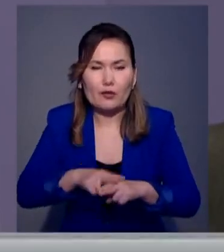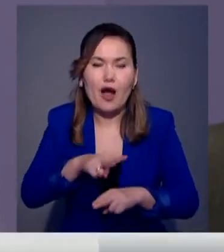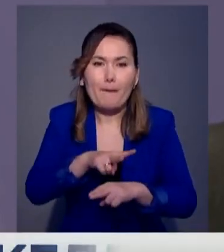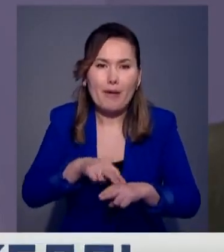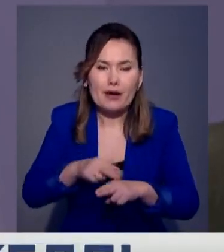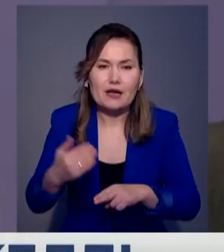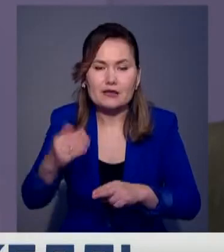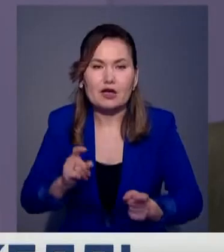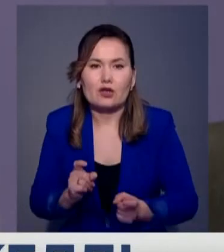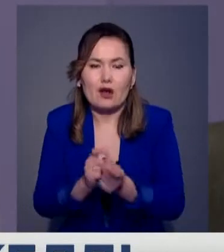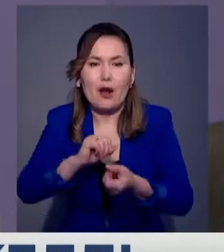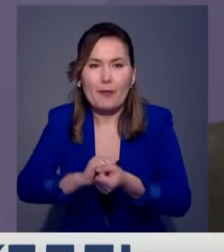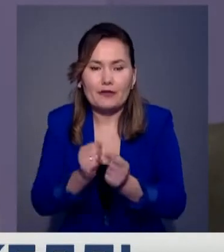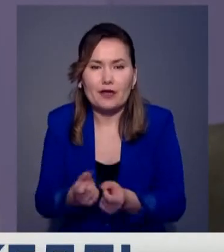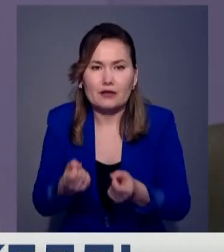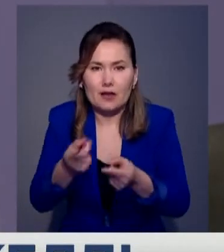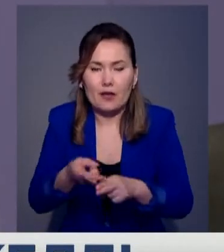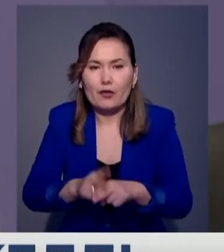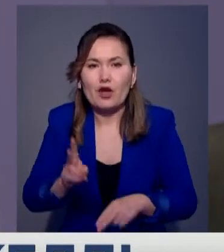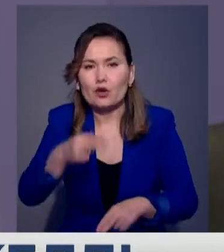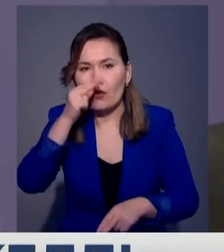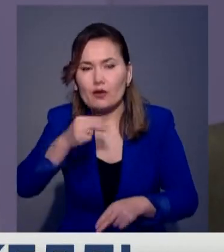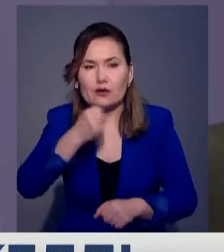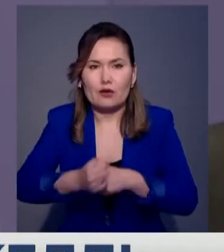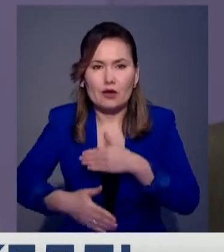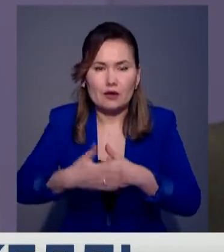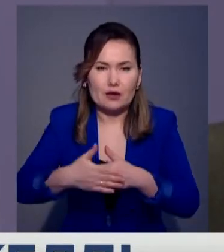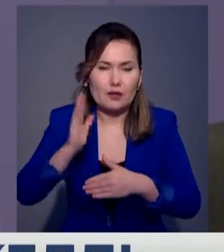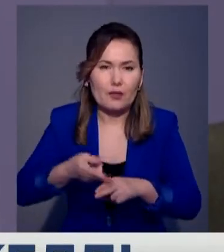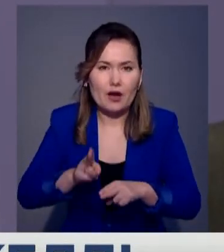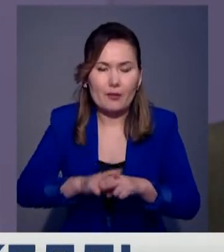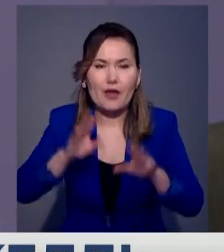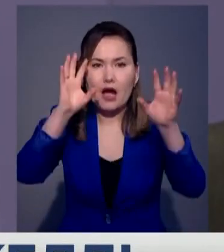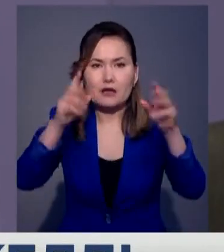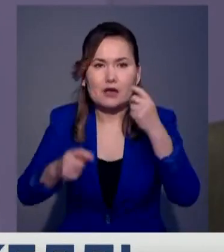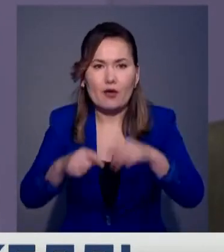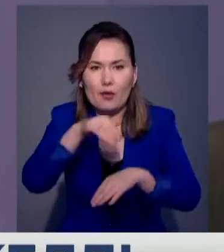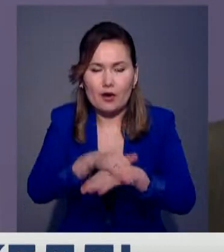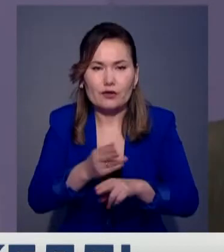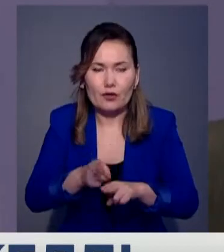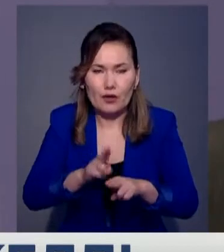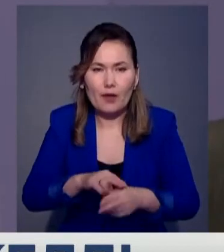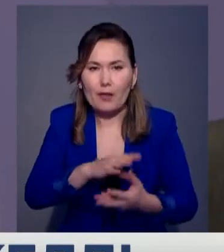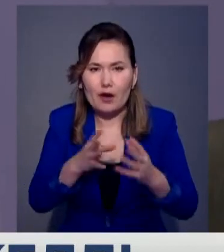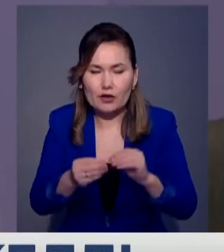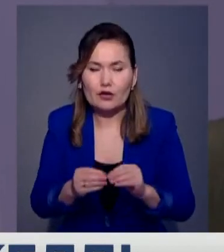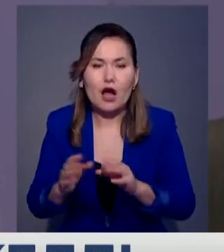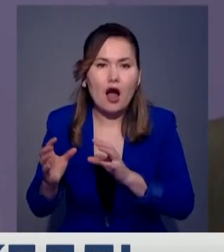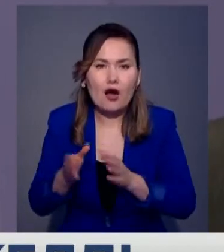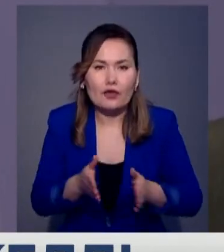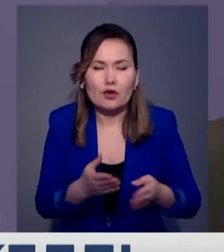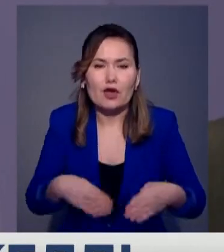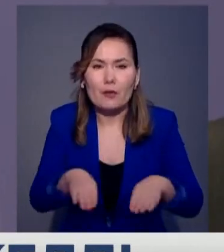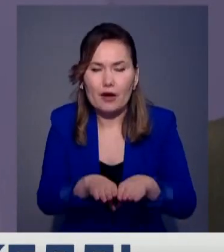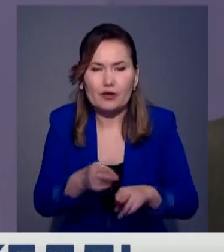туралы қақтығысты тудырған үшін қылмыстық жауапкершілікке тартылмақ. Бұл адамдар заңның 5 тармағы бойынша транспорттық жолды жапқан үшін,